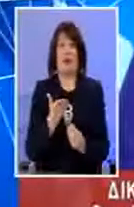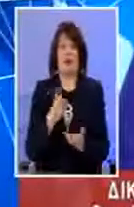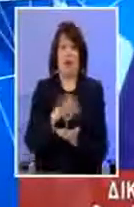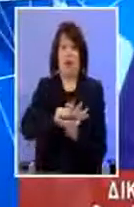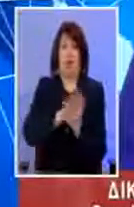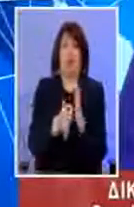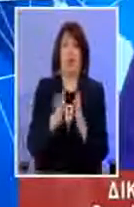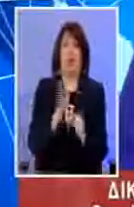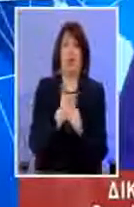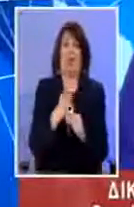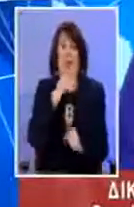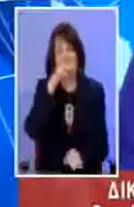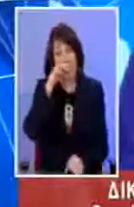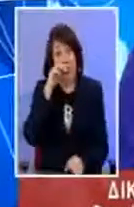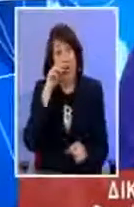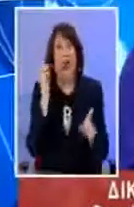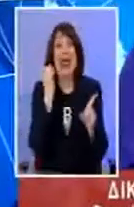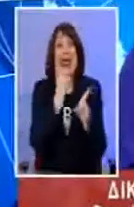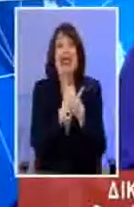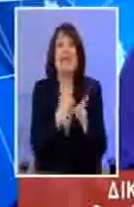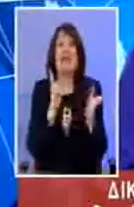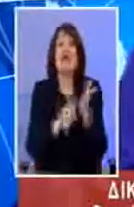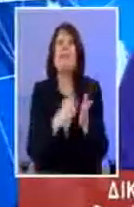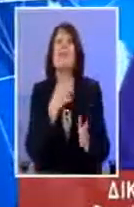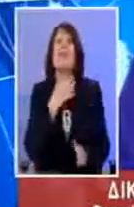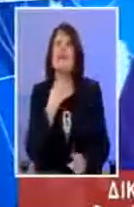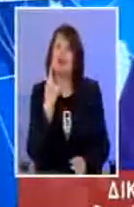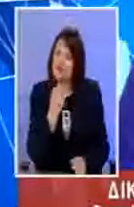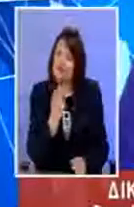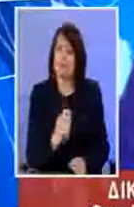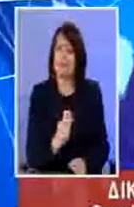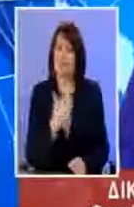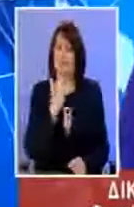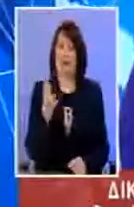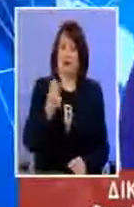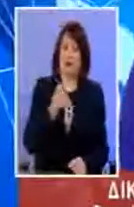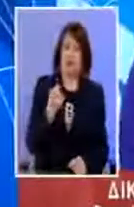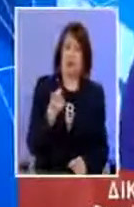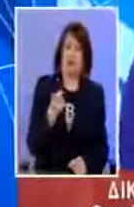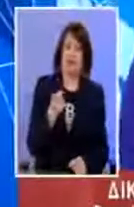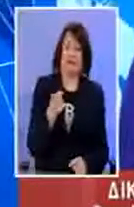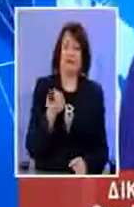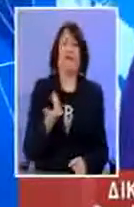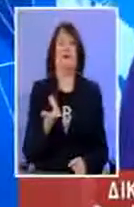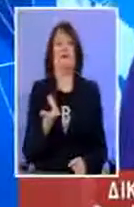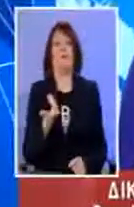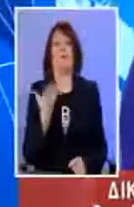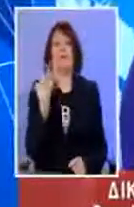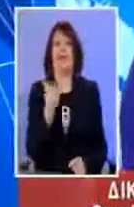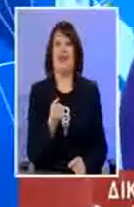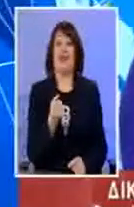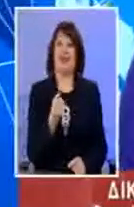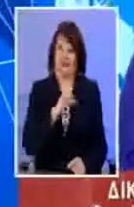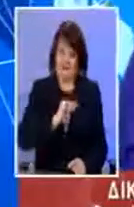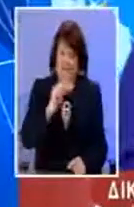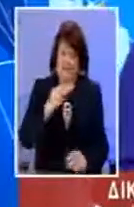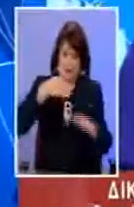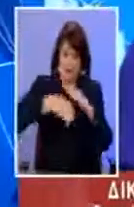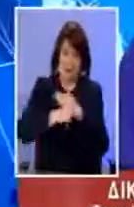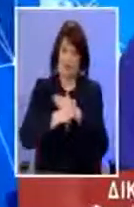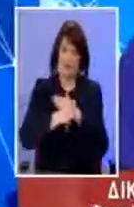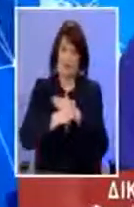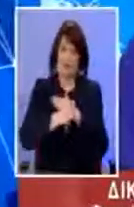και η νόμη δηλαδή, χρειάζεται. Και η δική νόμη χρειάζεται. Κάτι. Δεν μπορεί να ισχυριστείτε ότι έχει την ίδια πρόσβαση στην κοινωνία ένα άτομο